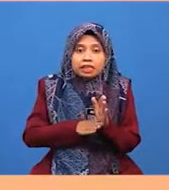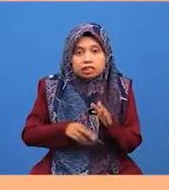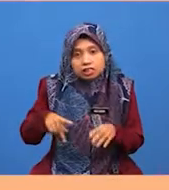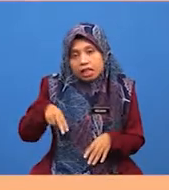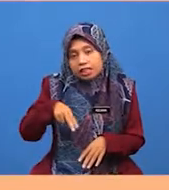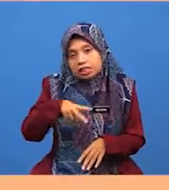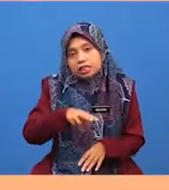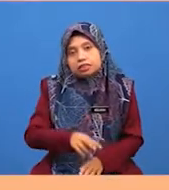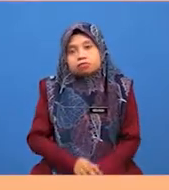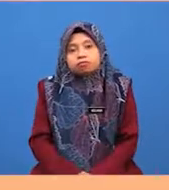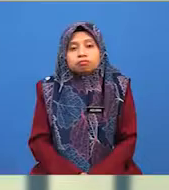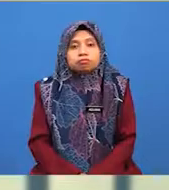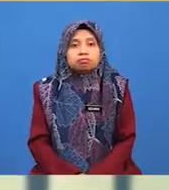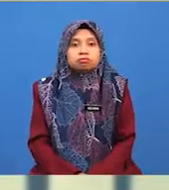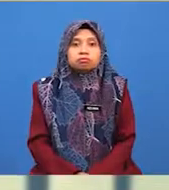bersiar-siar.